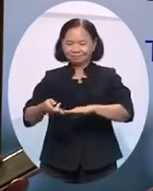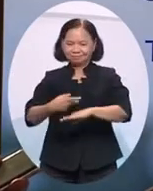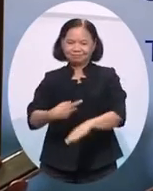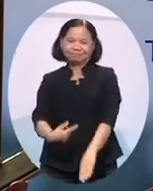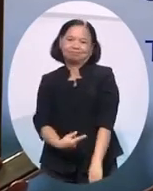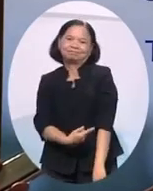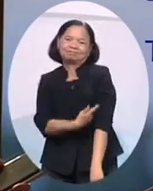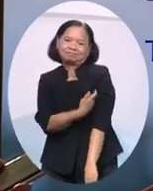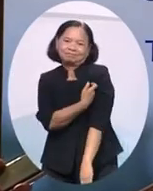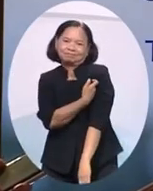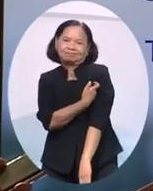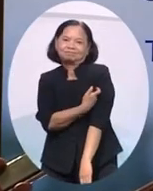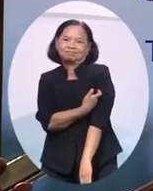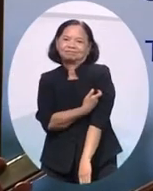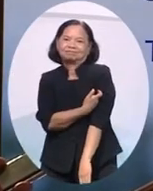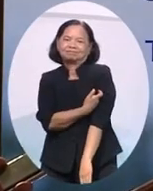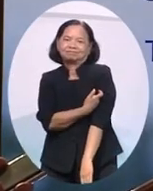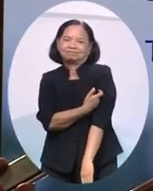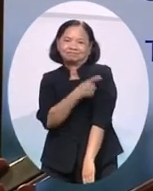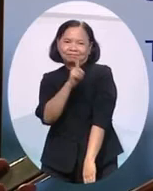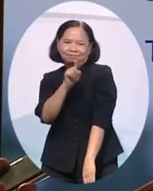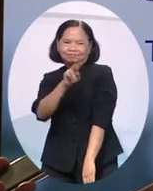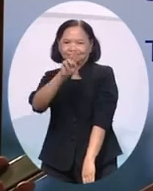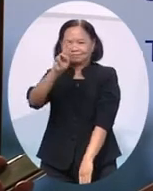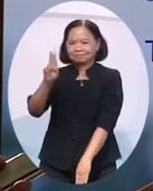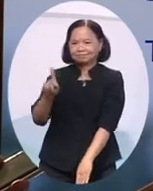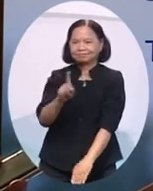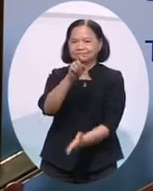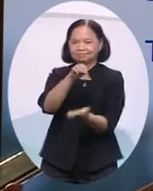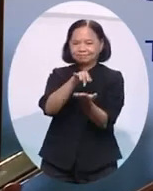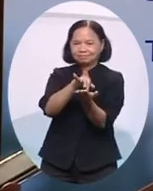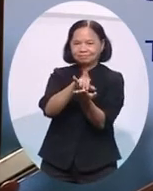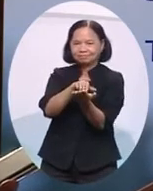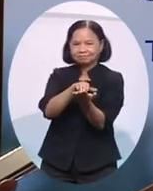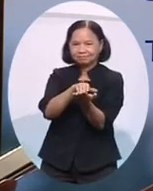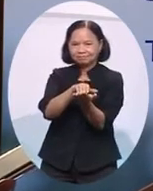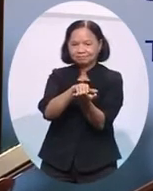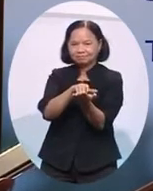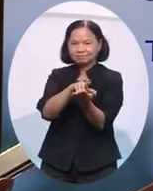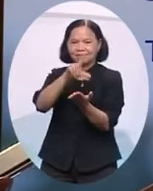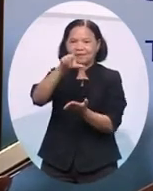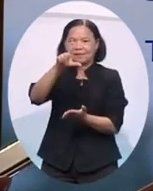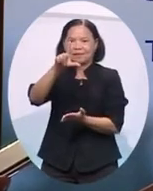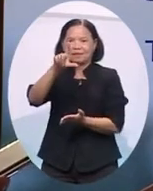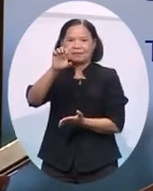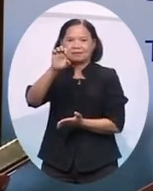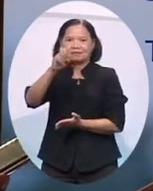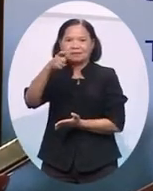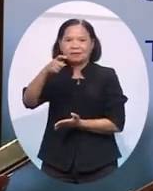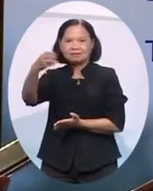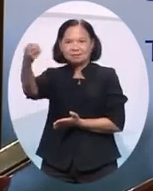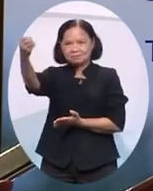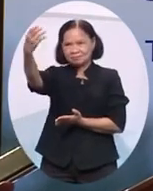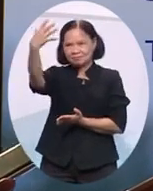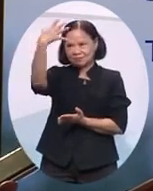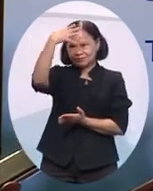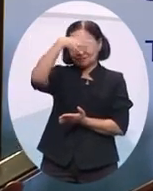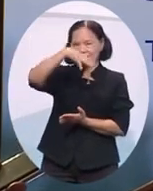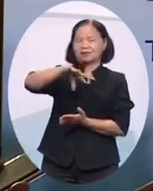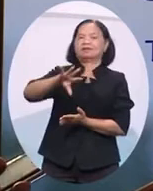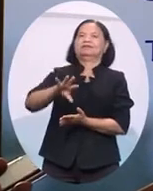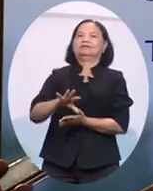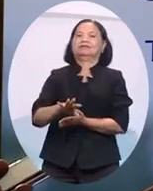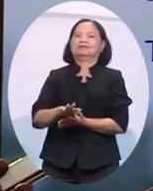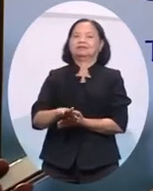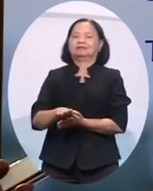thì còn những cái có thể ứng dụng những công nghệ hiện đại như là laser ánh sáng hoặc là các thiết bị phát năng lượng khác trong